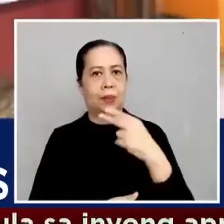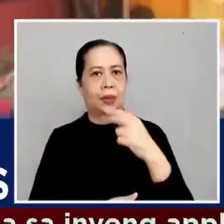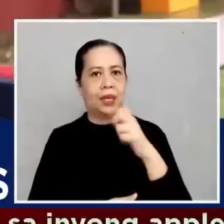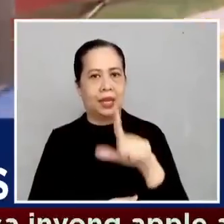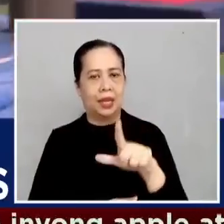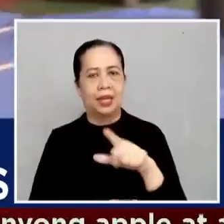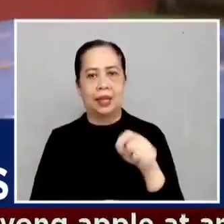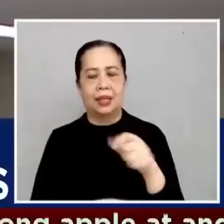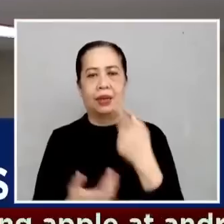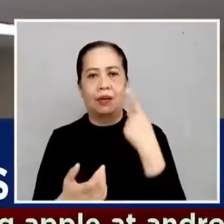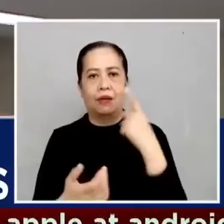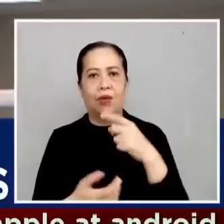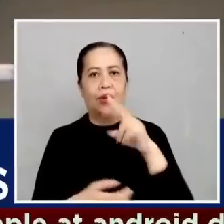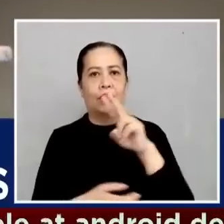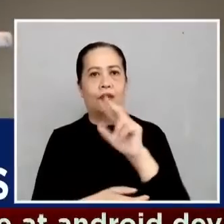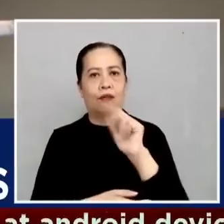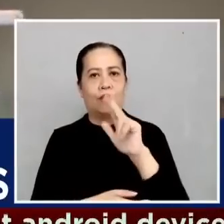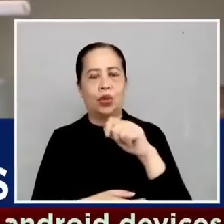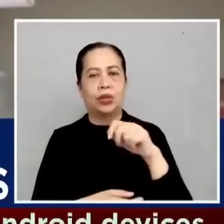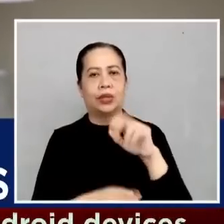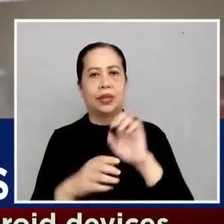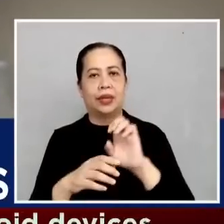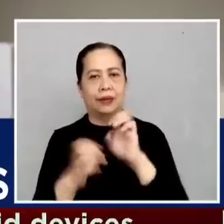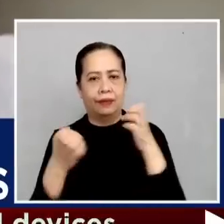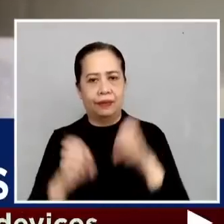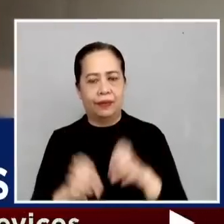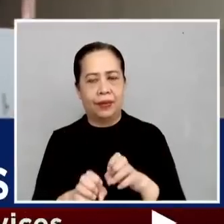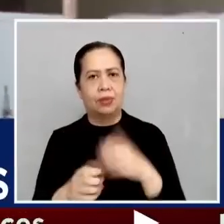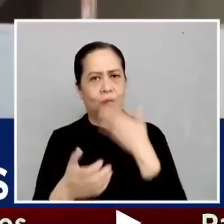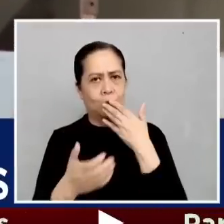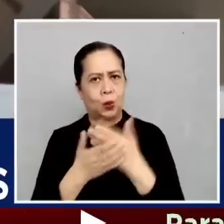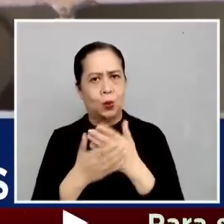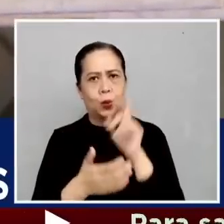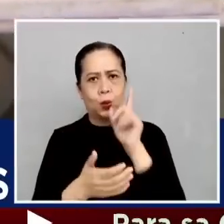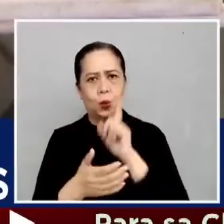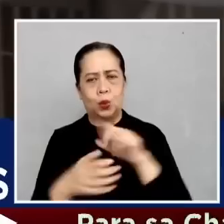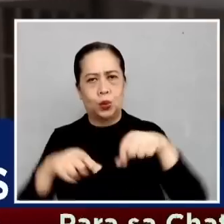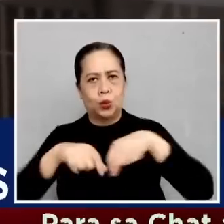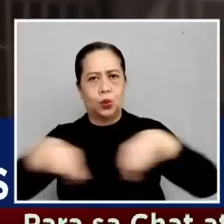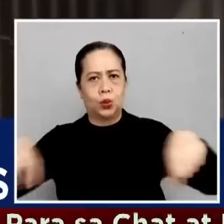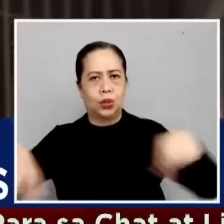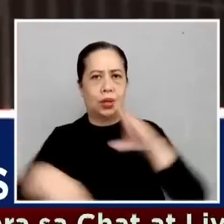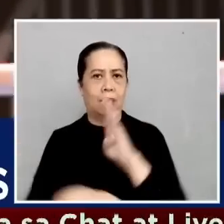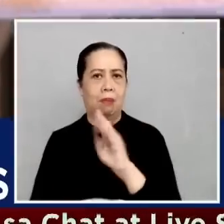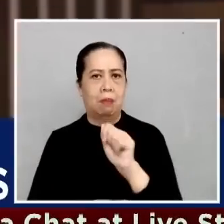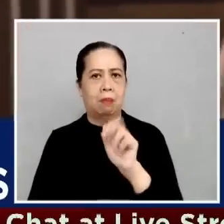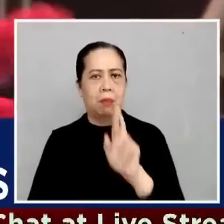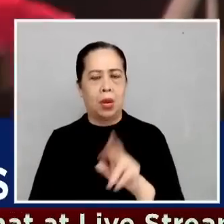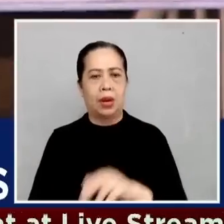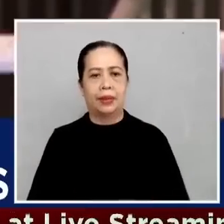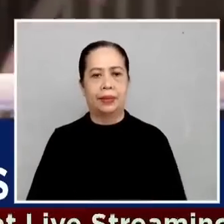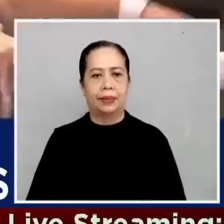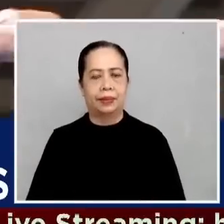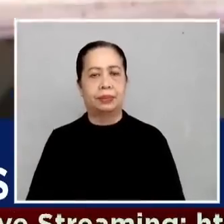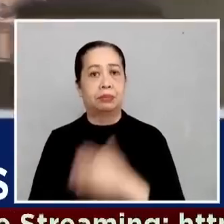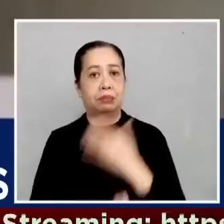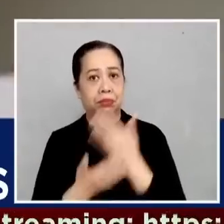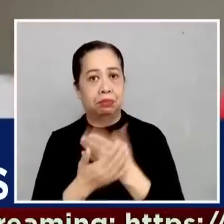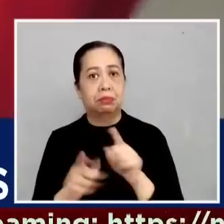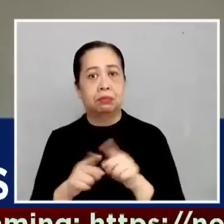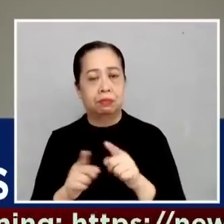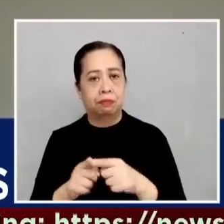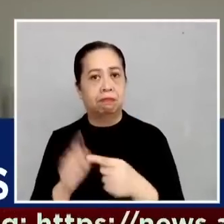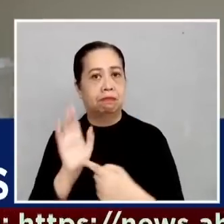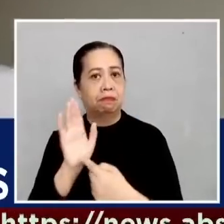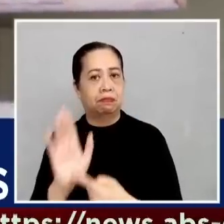para sa vault event at malinis din ang kanyang galaw sa parallel bars. Malakas din ang parallel bars ni Caloy